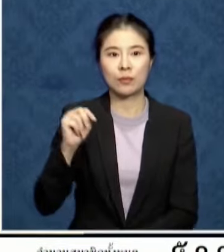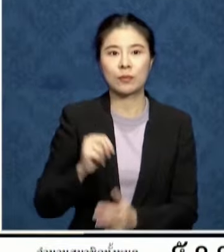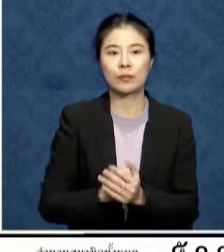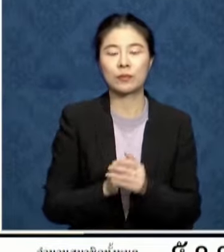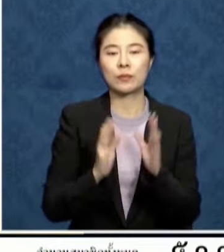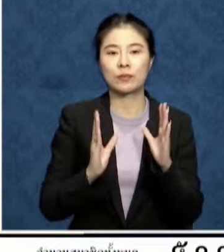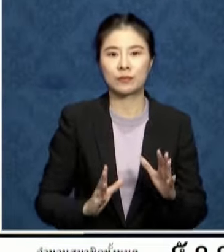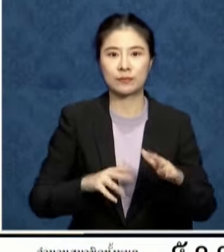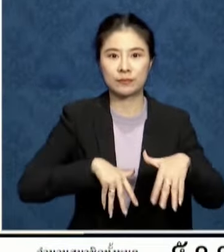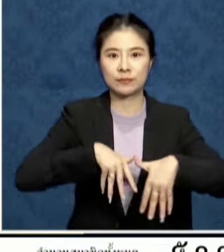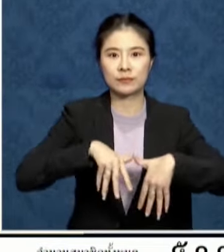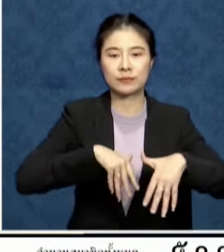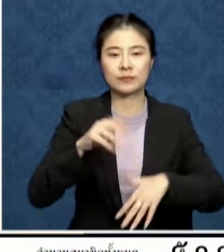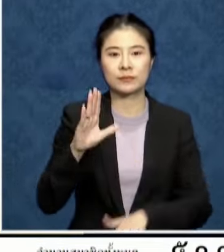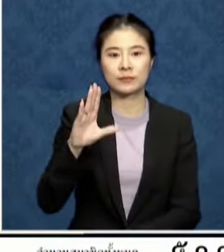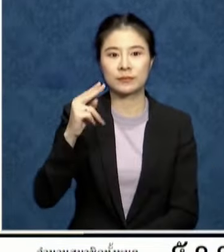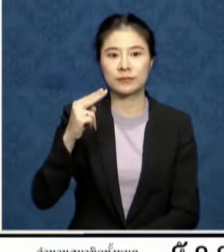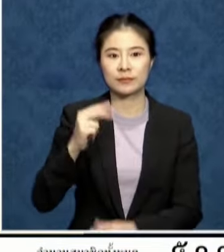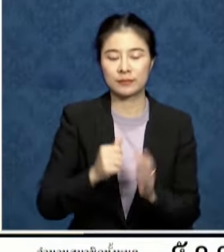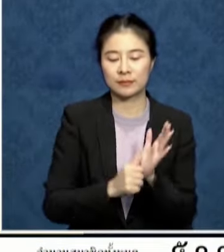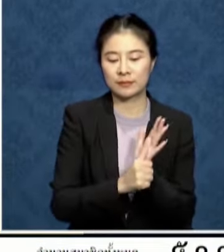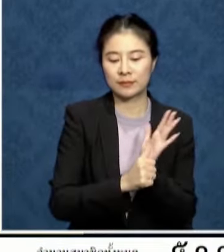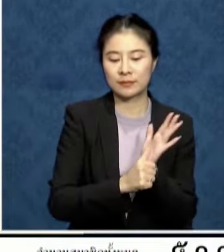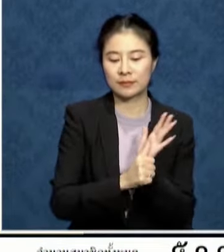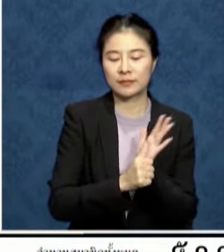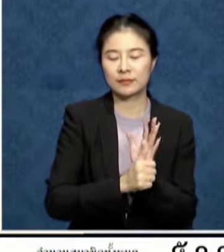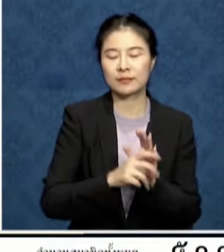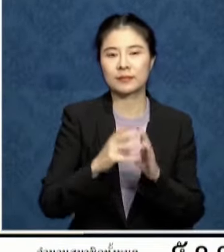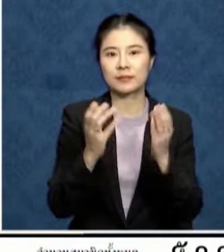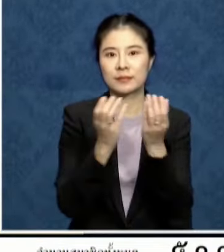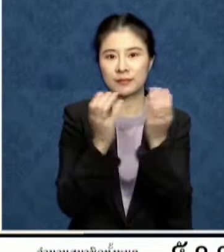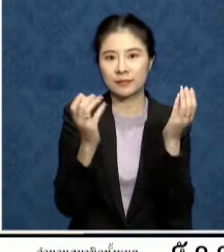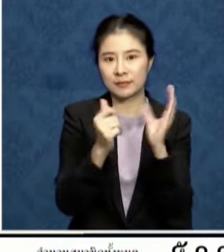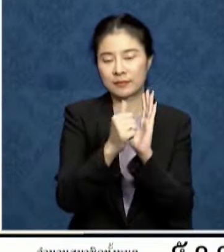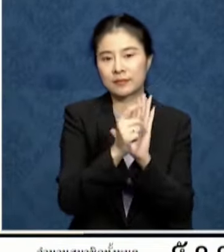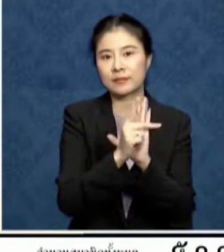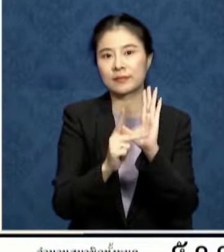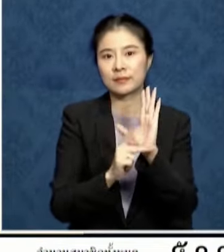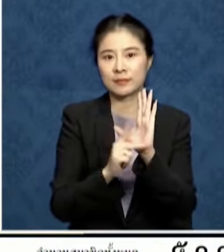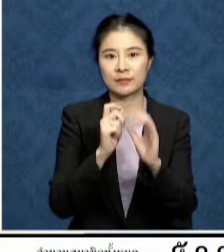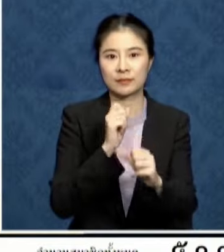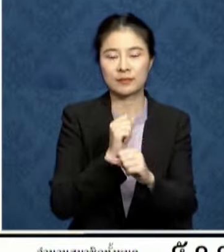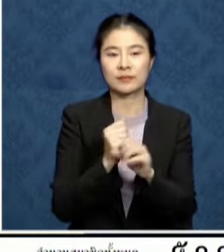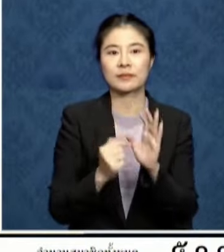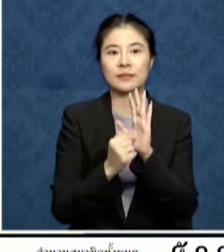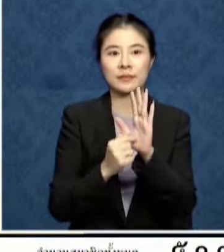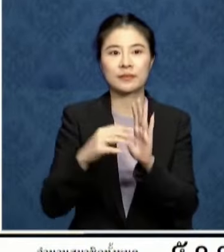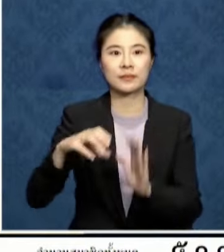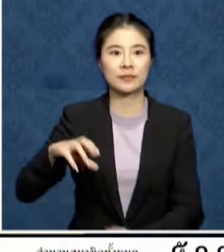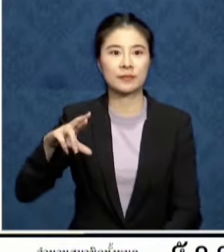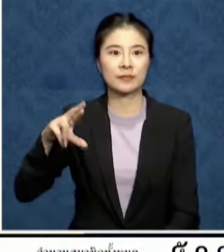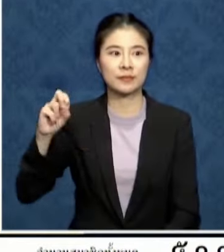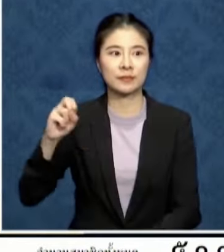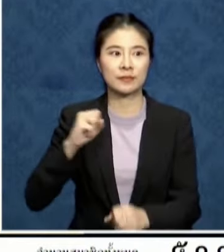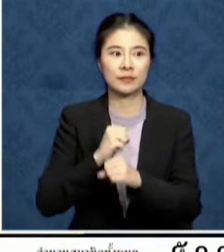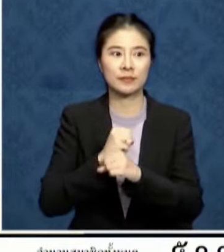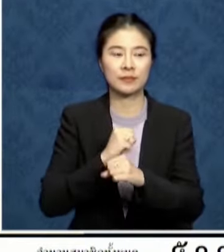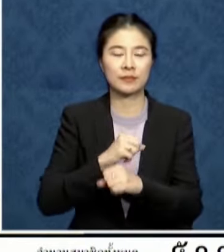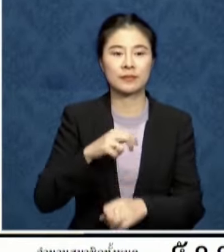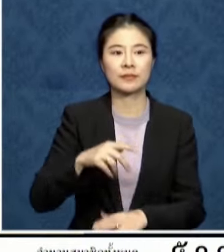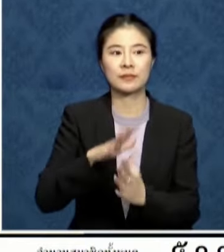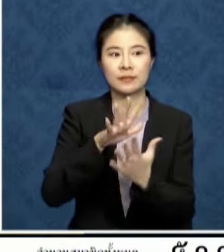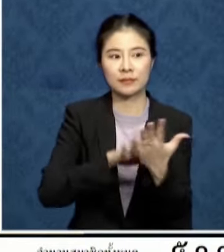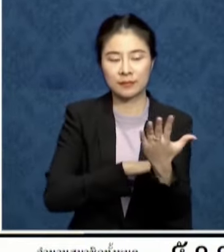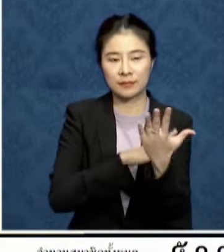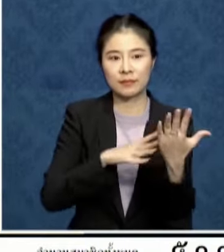ายชื่อผ่านช่องทางออนไลน์เพื่อเสนอร่างแก้ไขรัฐธรรมนูญมาที่รัฐสภาส่วนประเด็นที่2ท่านประธานที่อยู่ในร่างของพรรคก้าวไก